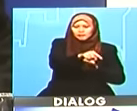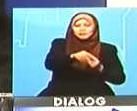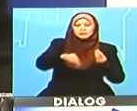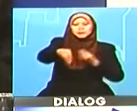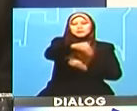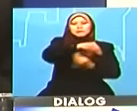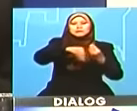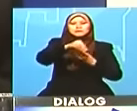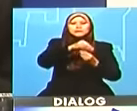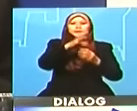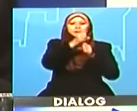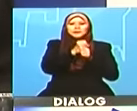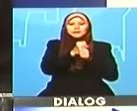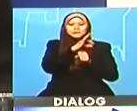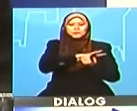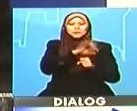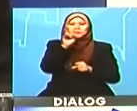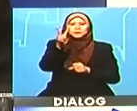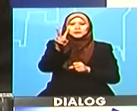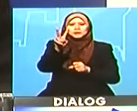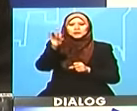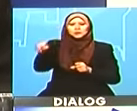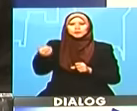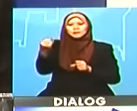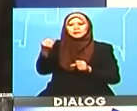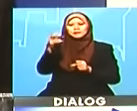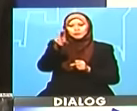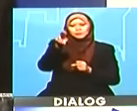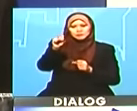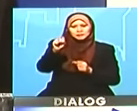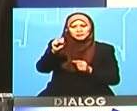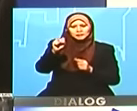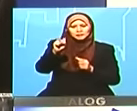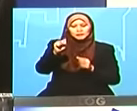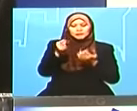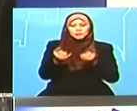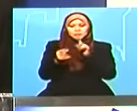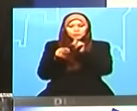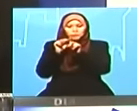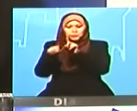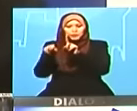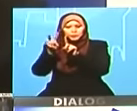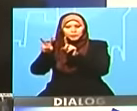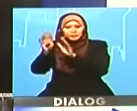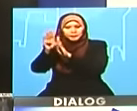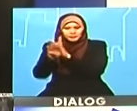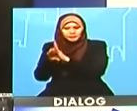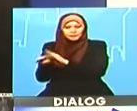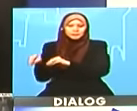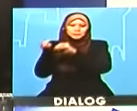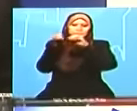US dollar. 1 bilion US dollars kepada 200 juta US dollars. Jadi 1.2 bilion ini kita pindah kepada